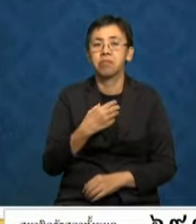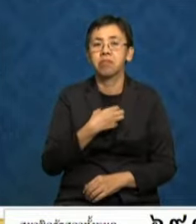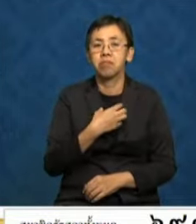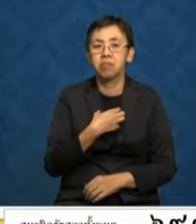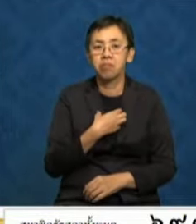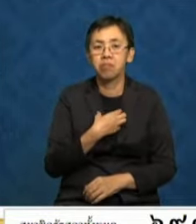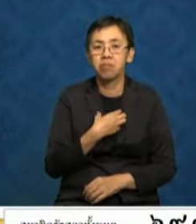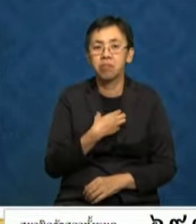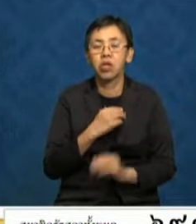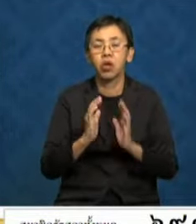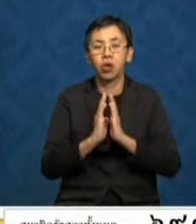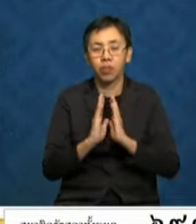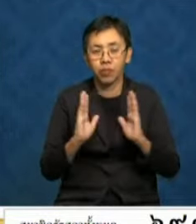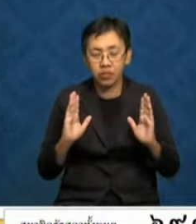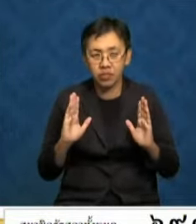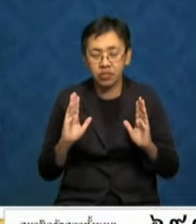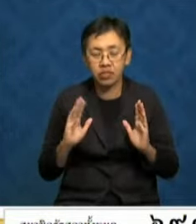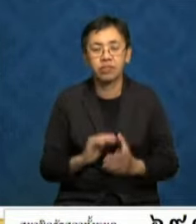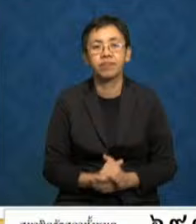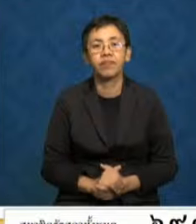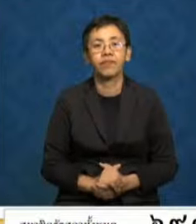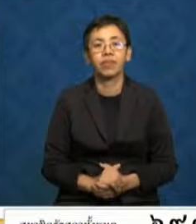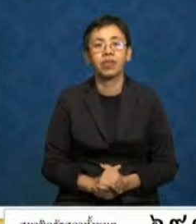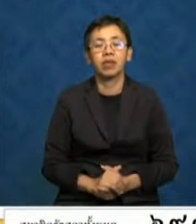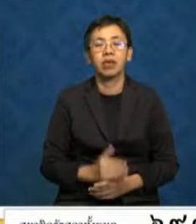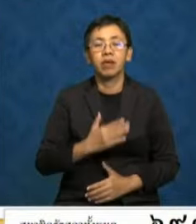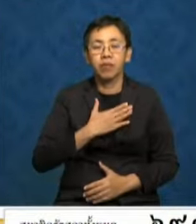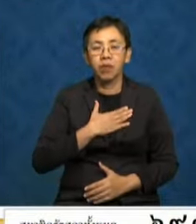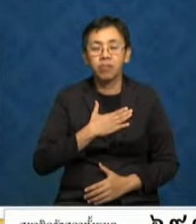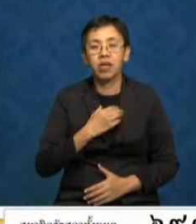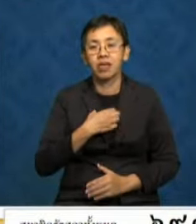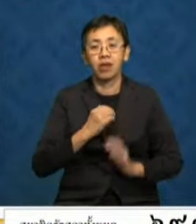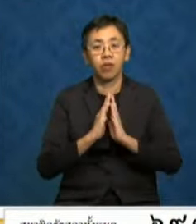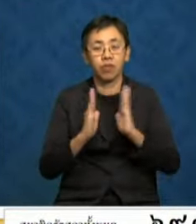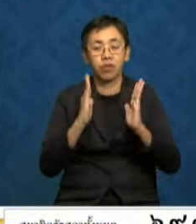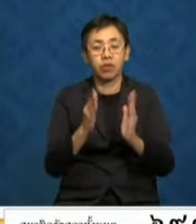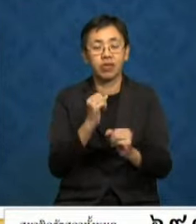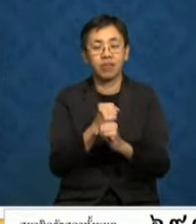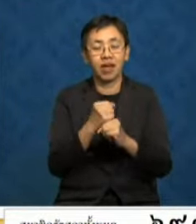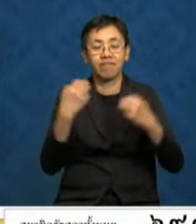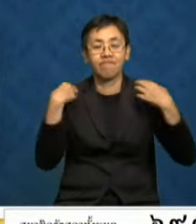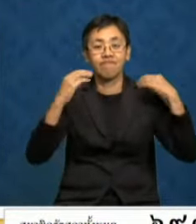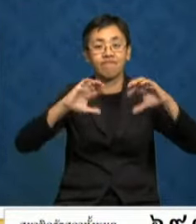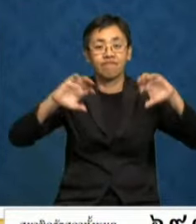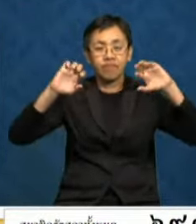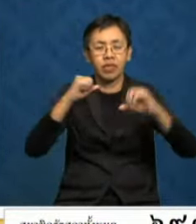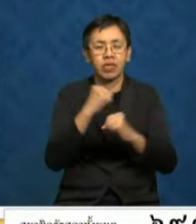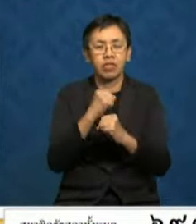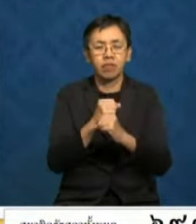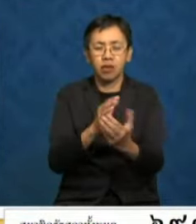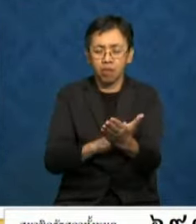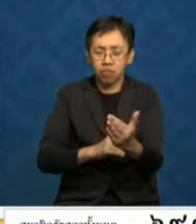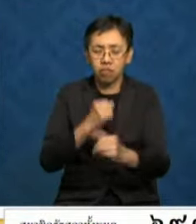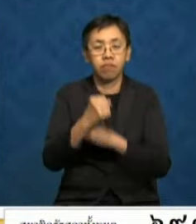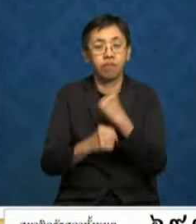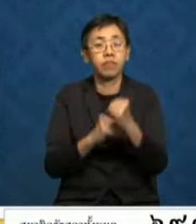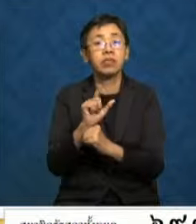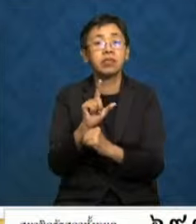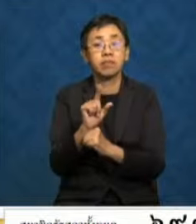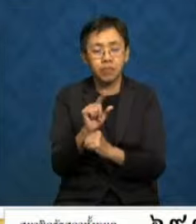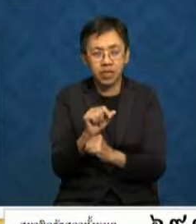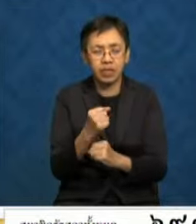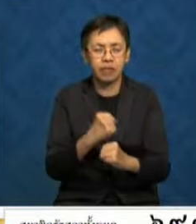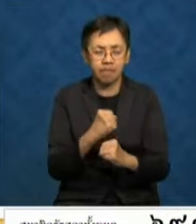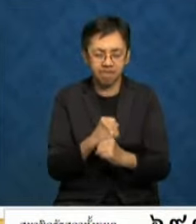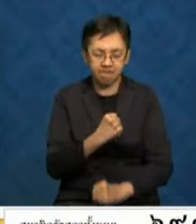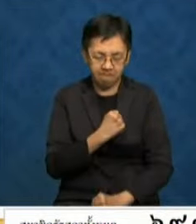ที่จะขอบคุณเป็นอย่างยิ่งในส่วนของข้าราชการที่ทำงานมาตลอด20ปีที่ผ่านมาด้วย